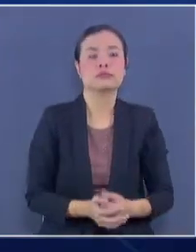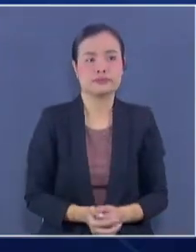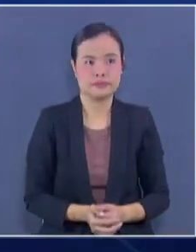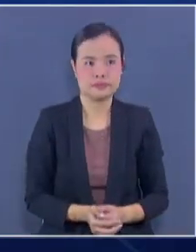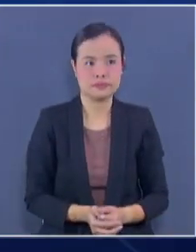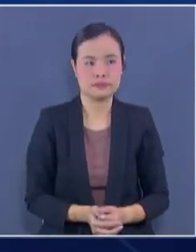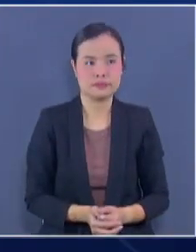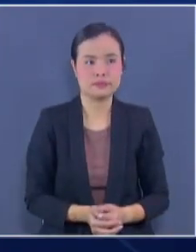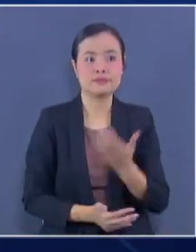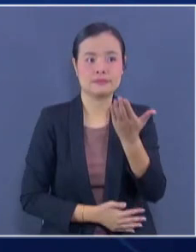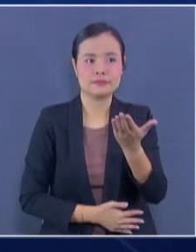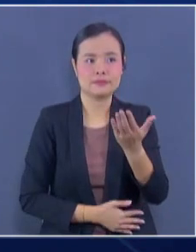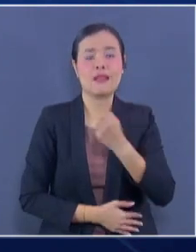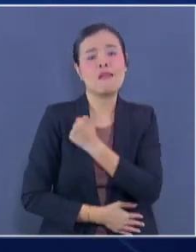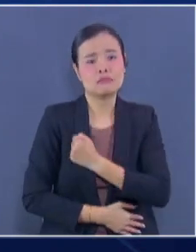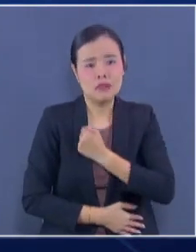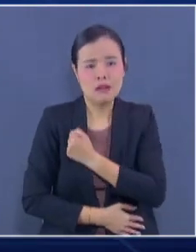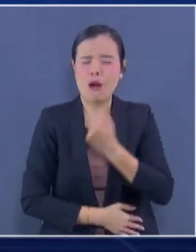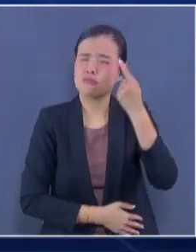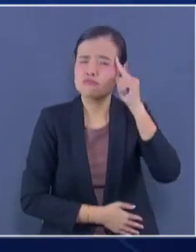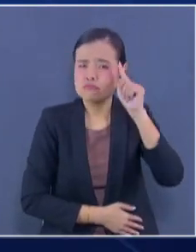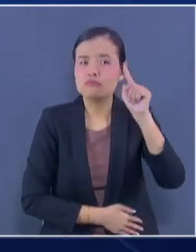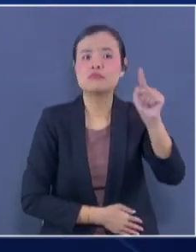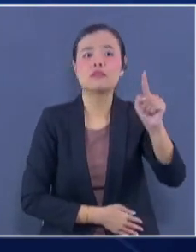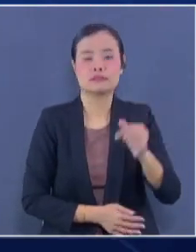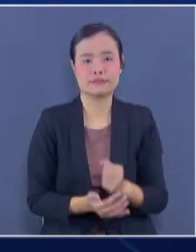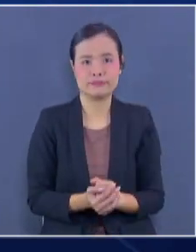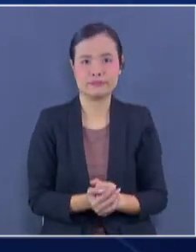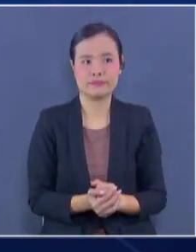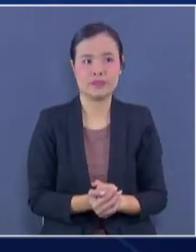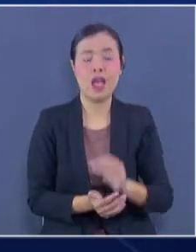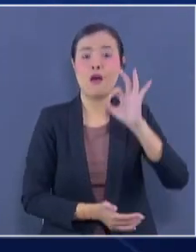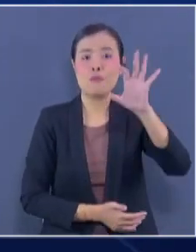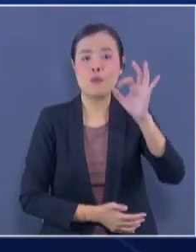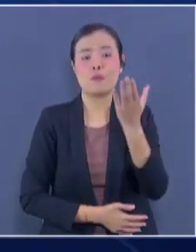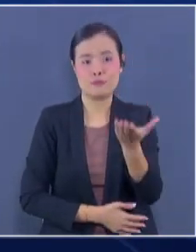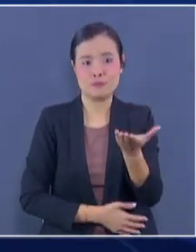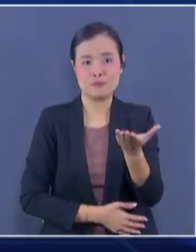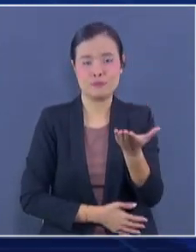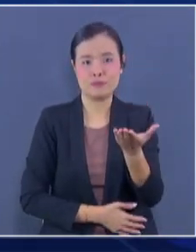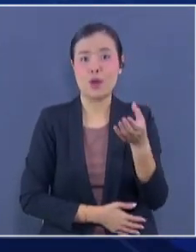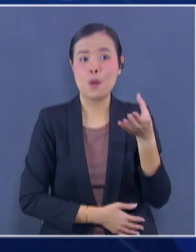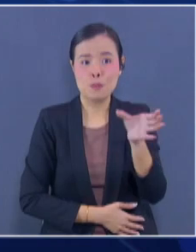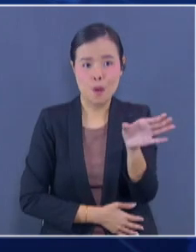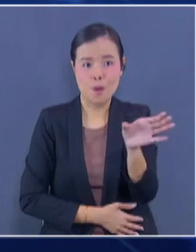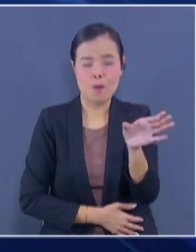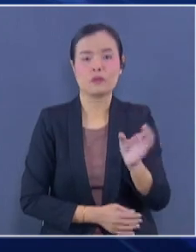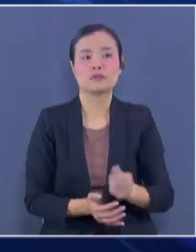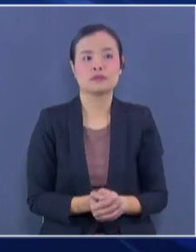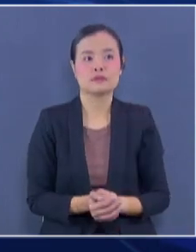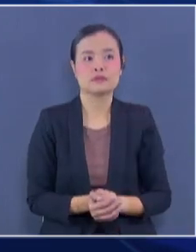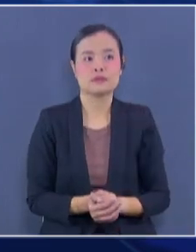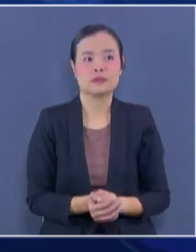าสุดค่ะถือว่าเป็นโมเมนต์ทั้งน่าเศร้าแล้วก็คิดถึงไม่น้อยเมื่อเพจ Happy Melon Official ได้โพสต์คลิปนี้ค่ะเ